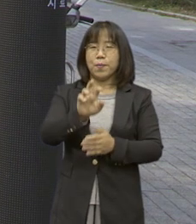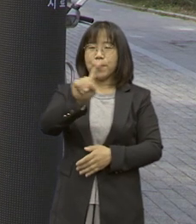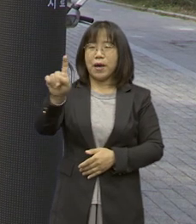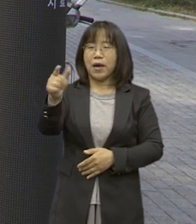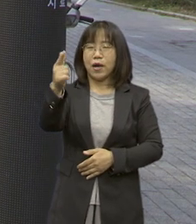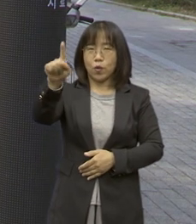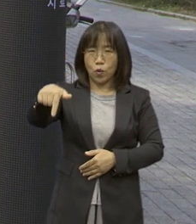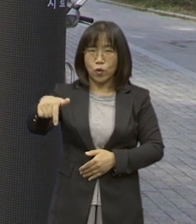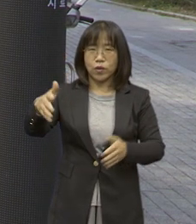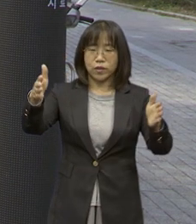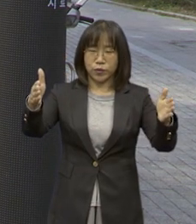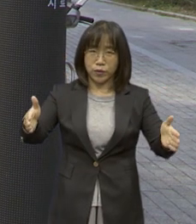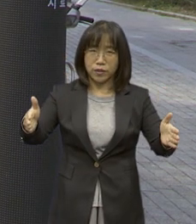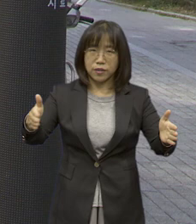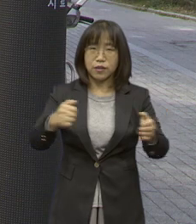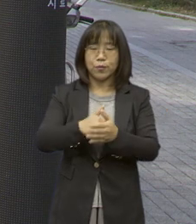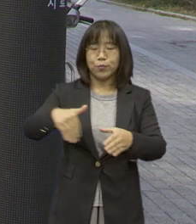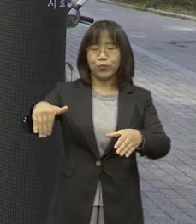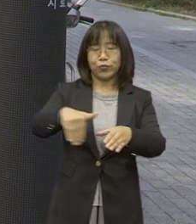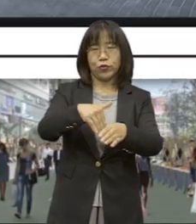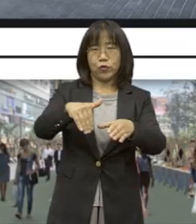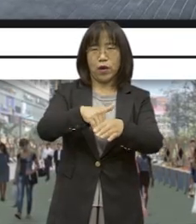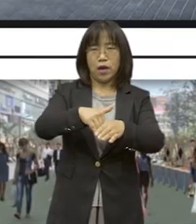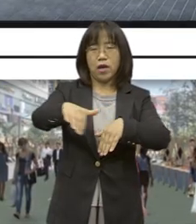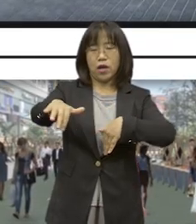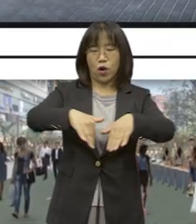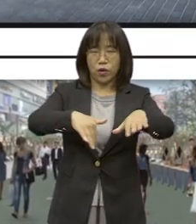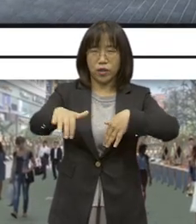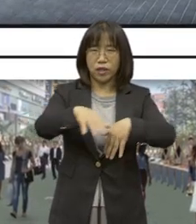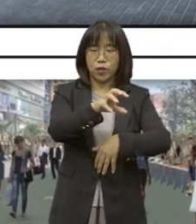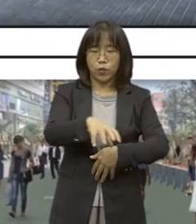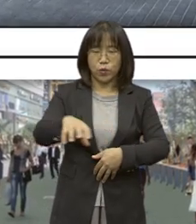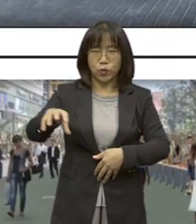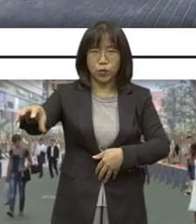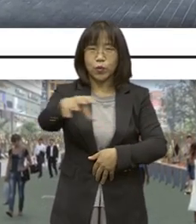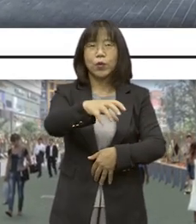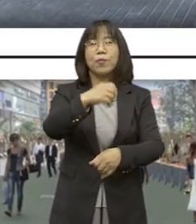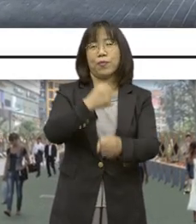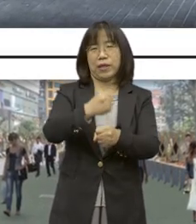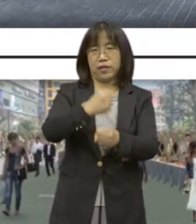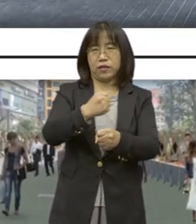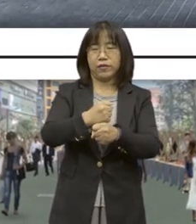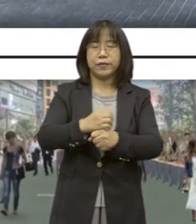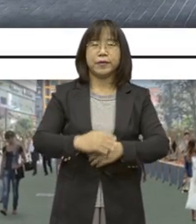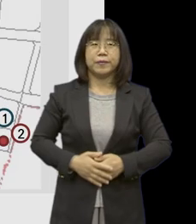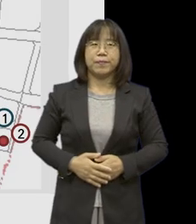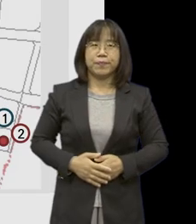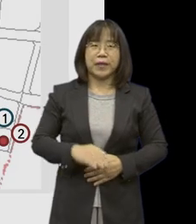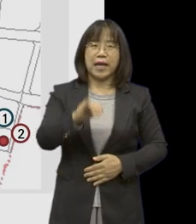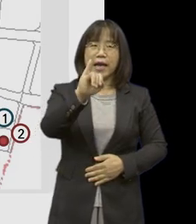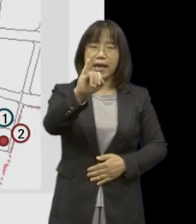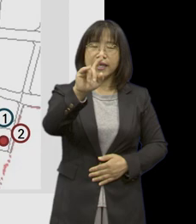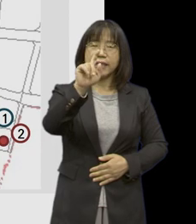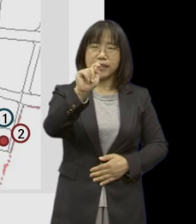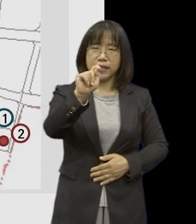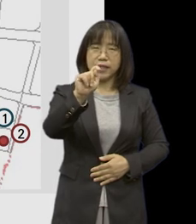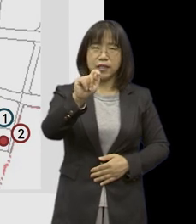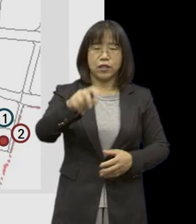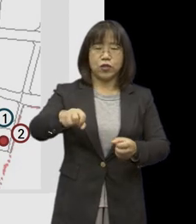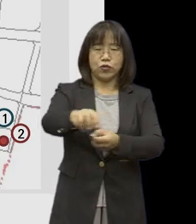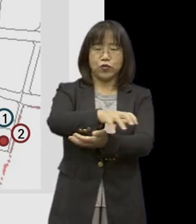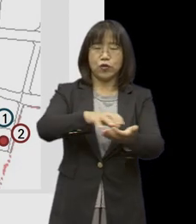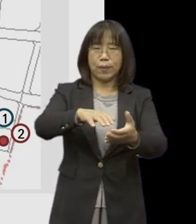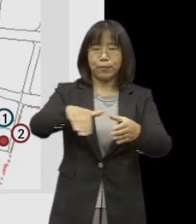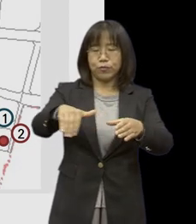마공 문화 거리로 문화 공원과 vr 체험존 벗으 킹즈 존 프리마켓 존 등이 구성된 it